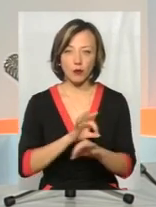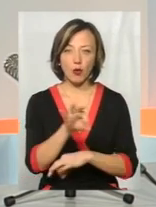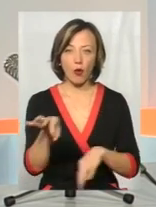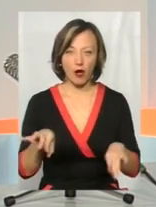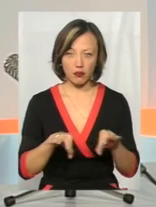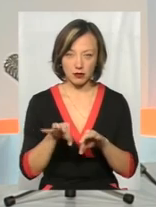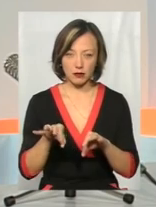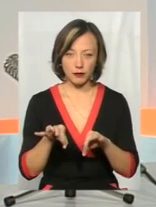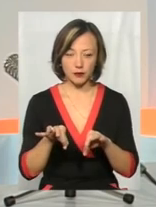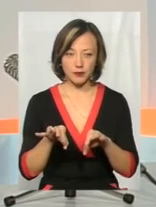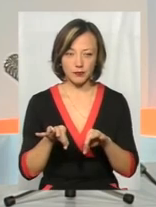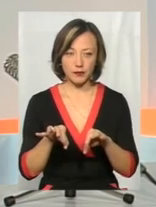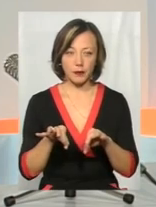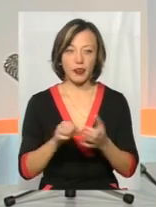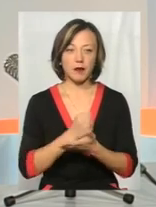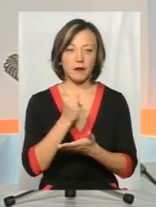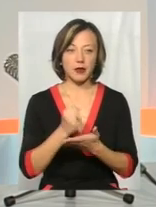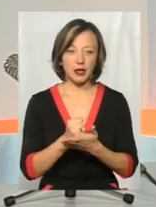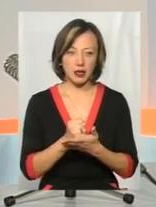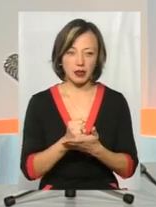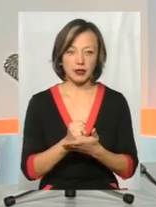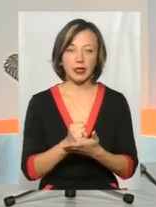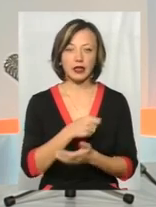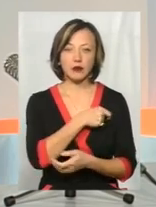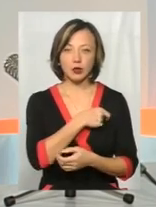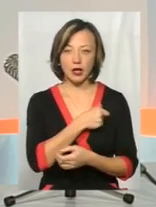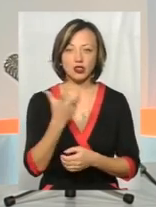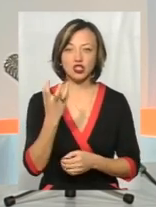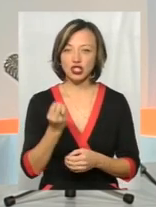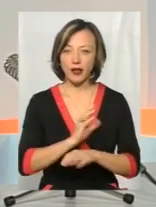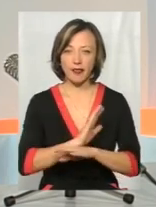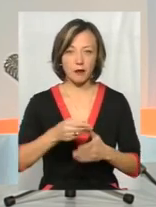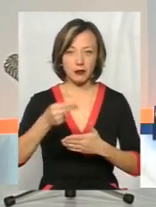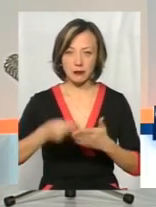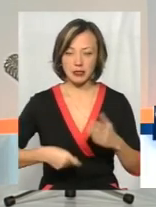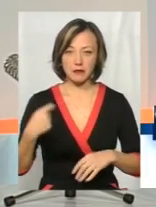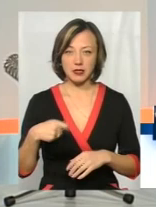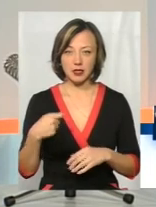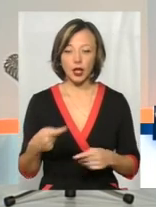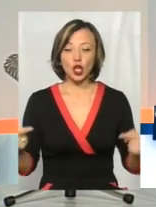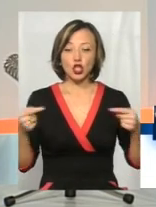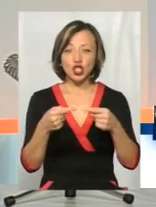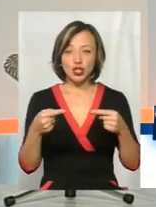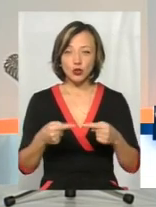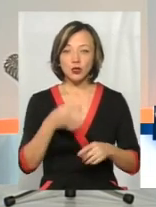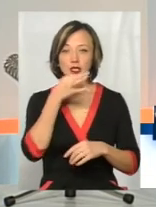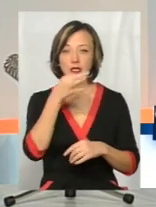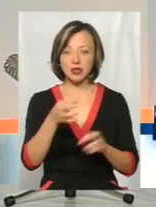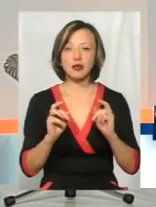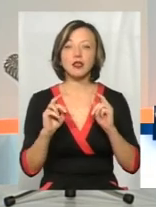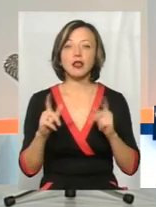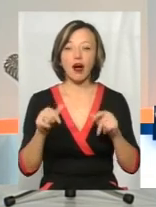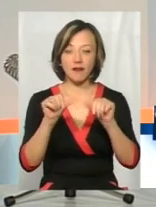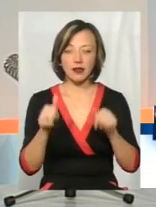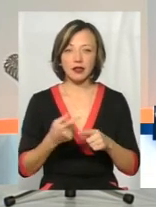законопроект, прийнятий депутатами, не підписаний, чітко сказати, як виглядає